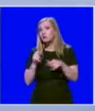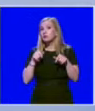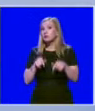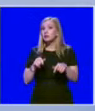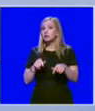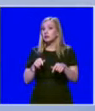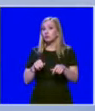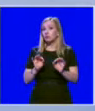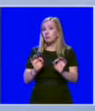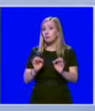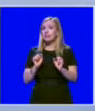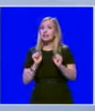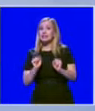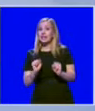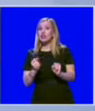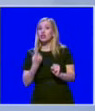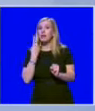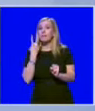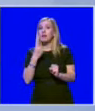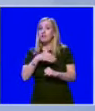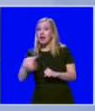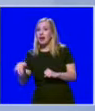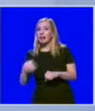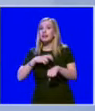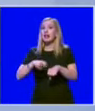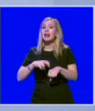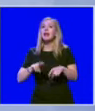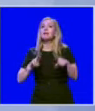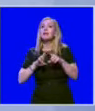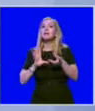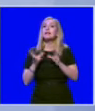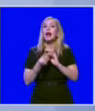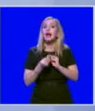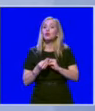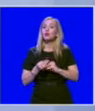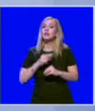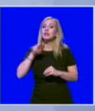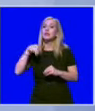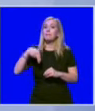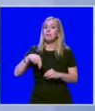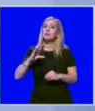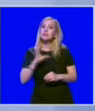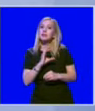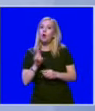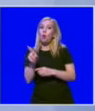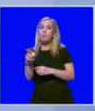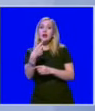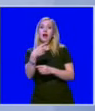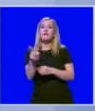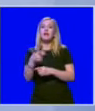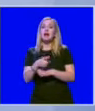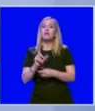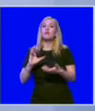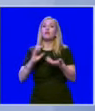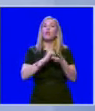на първия ред господин Делян Пеевски, заедно с ДПС, управлява страната в коалиция с ГЕРБ.